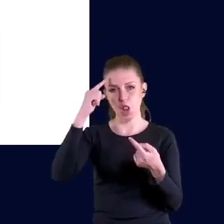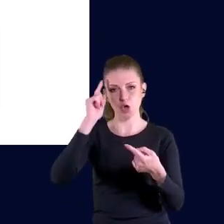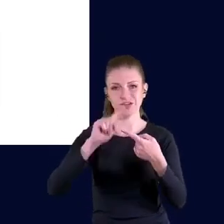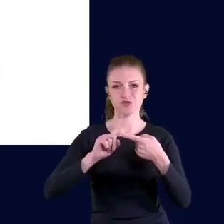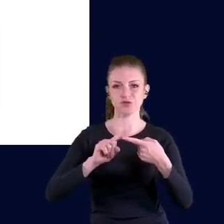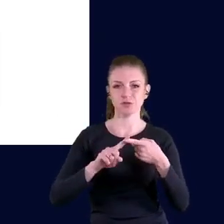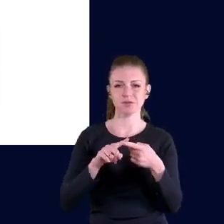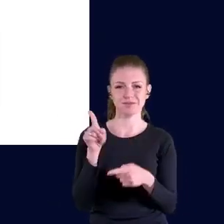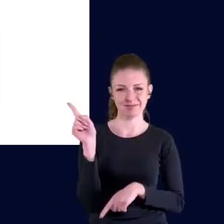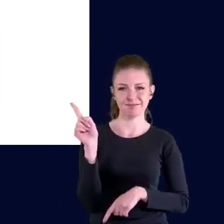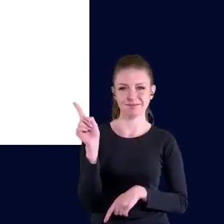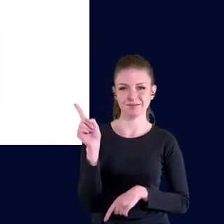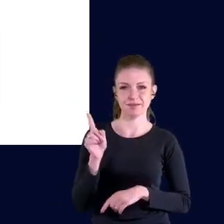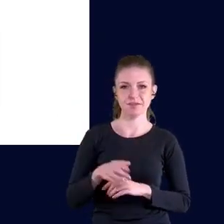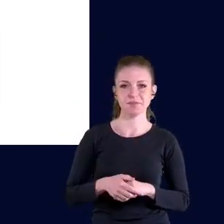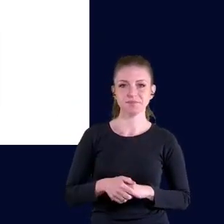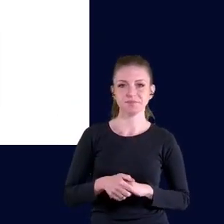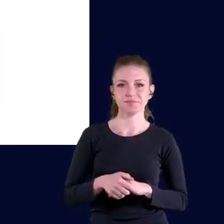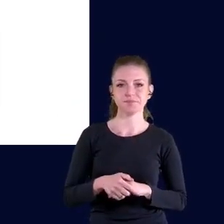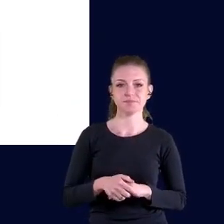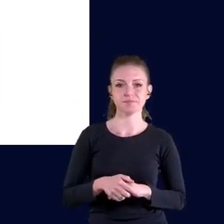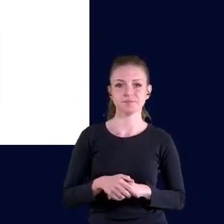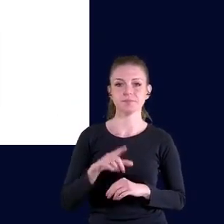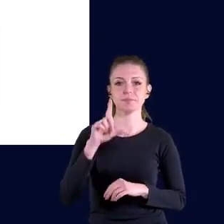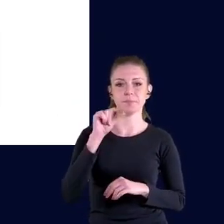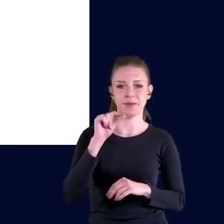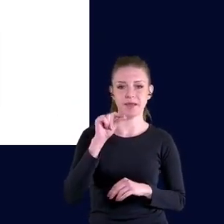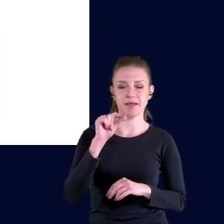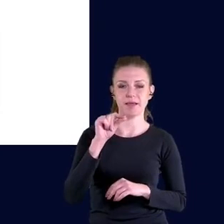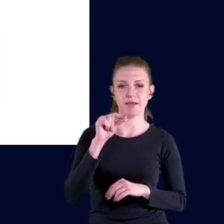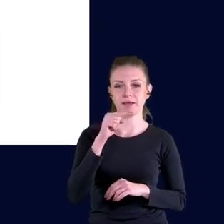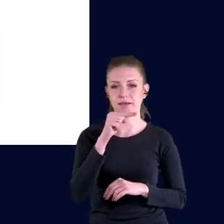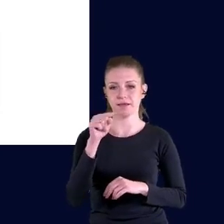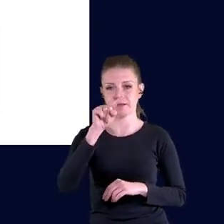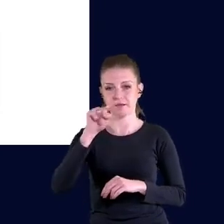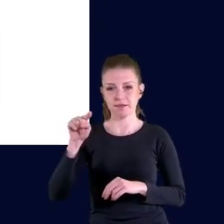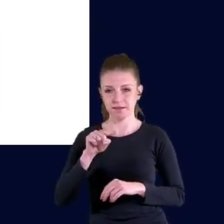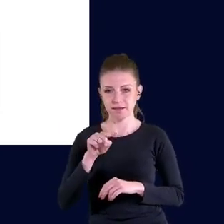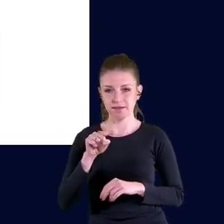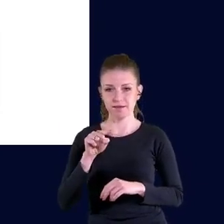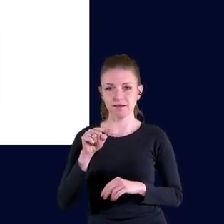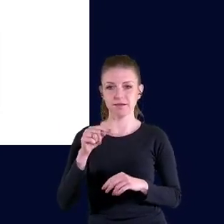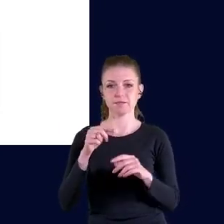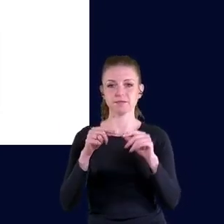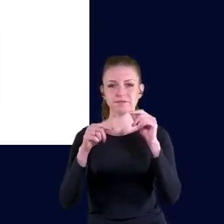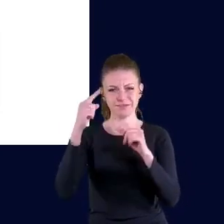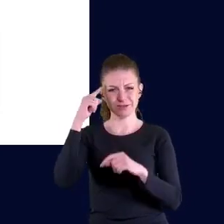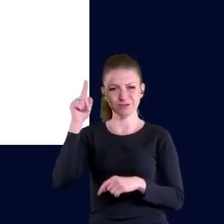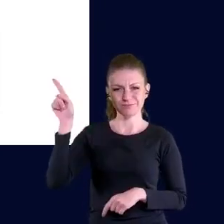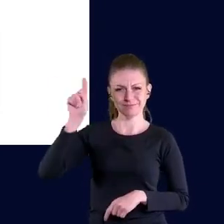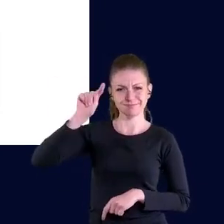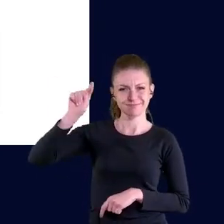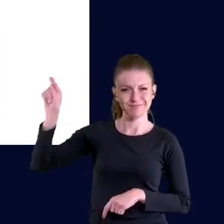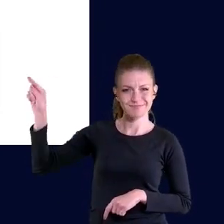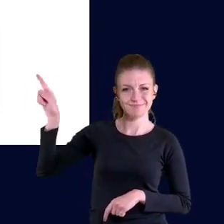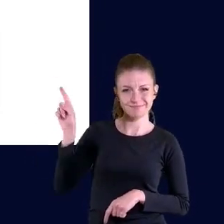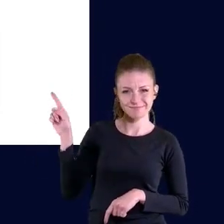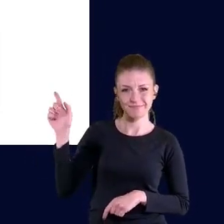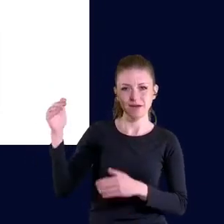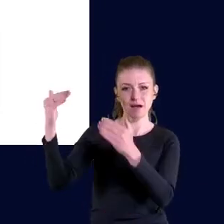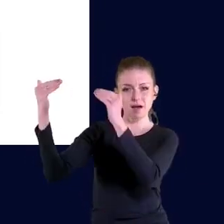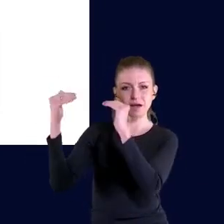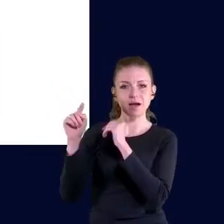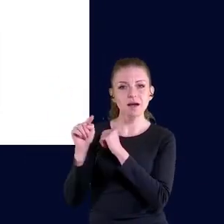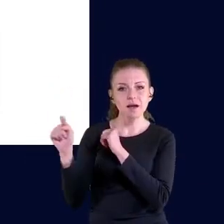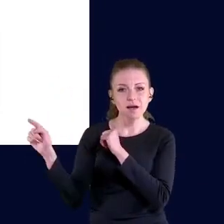w taki sposób p większe kół pewien Krzychu to jest ta pierwsza linijka A ta linijka pod